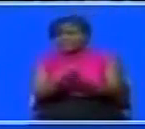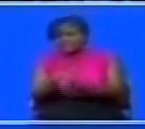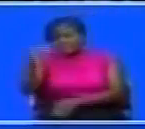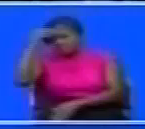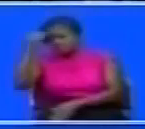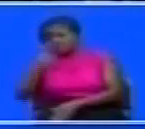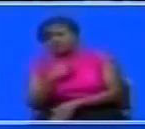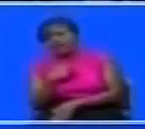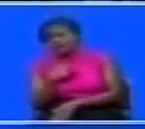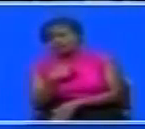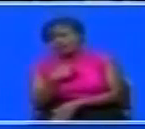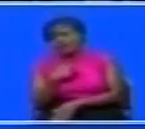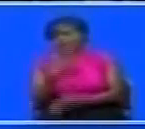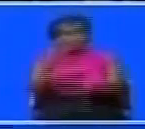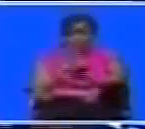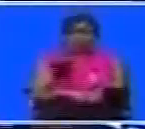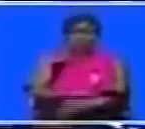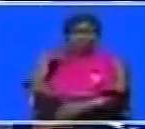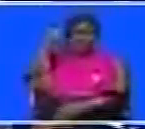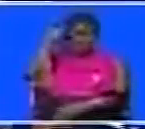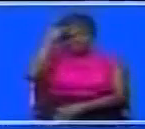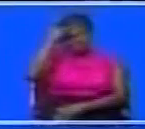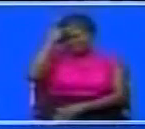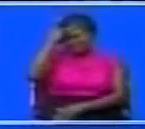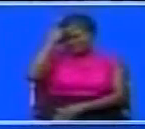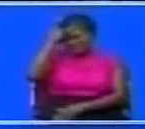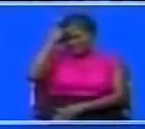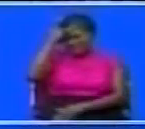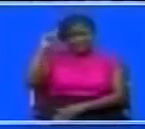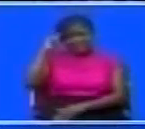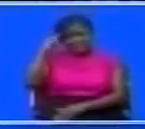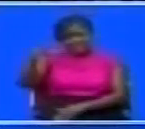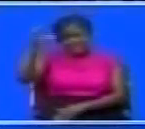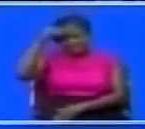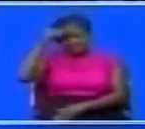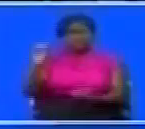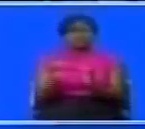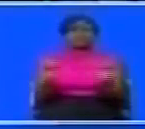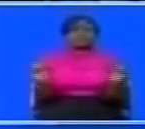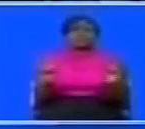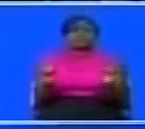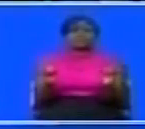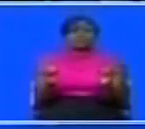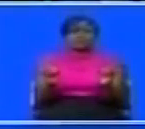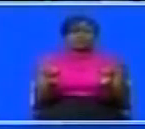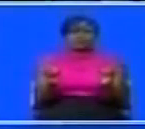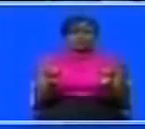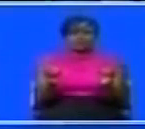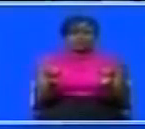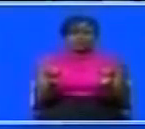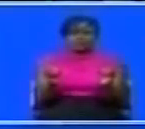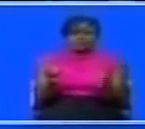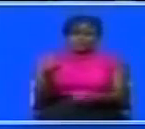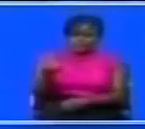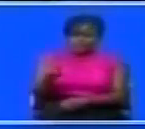education, because there are some parents who never finished class 8 or maybe class 7, and because they